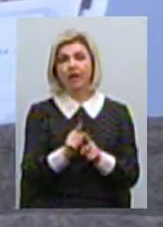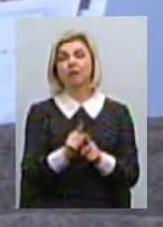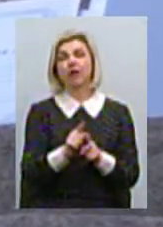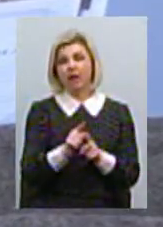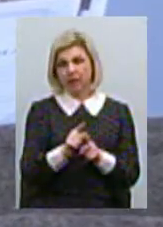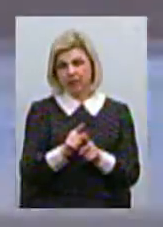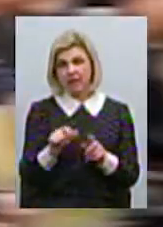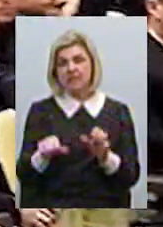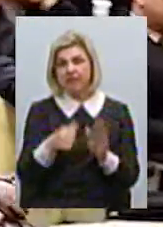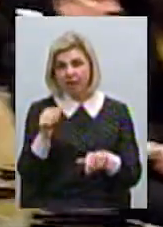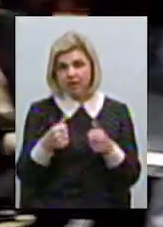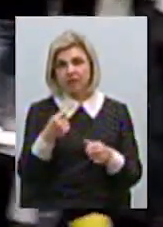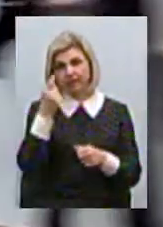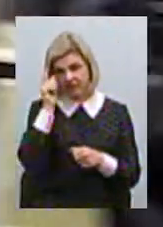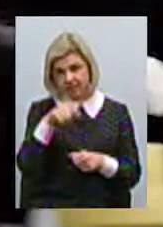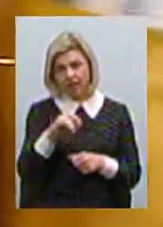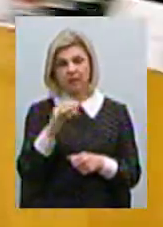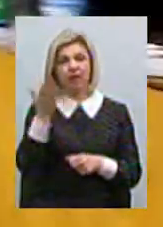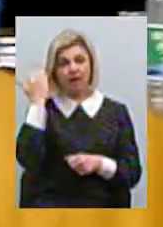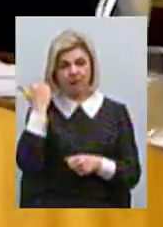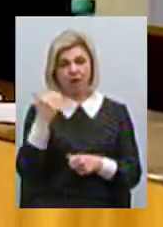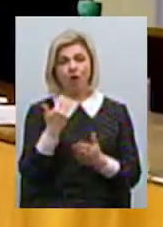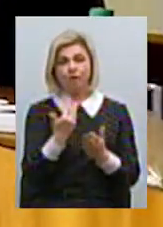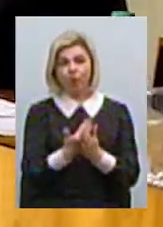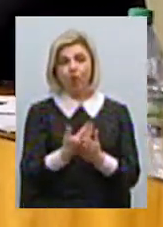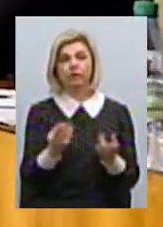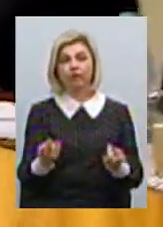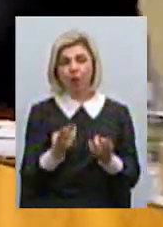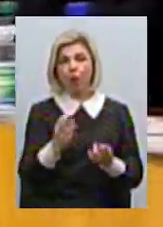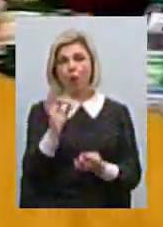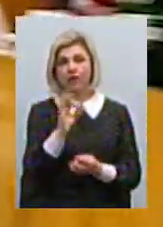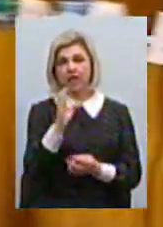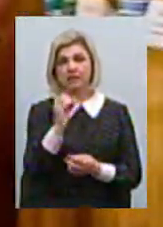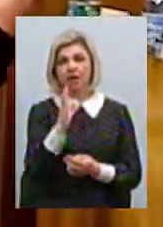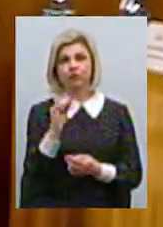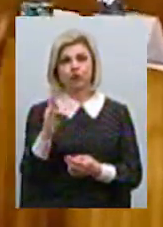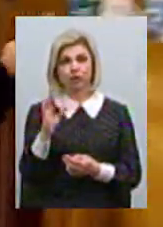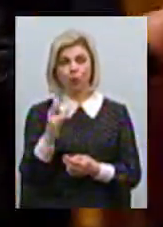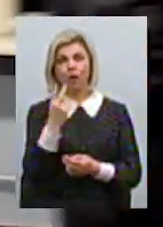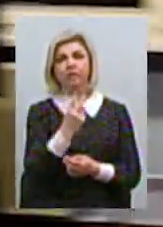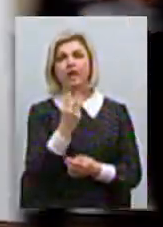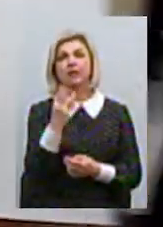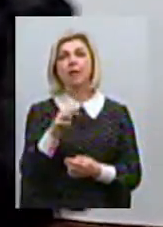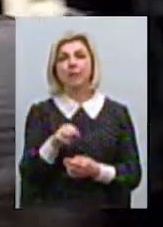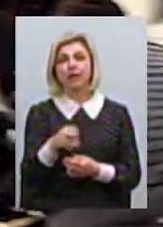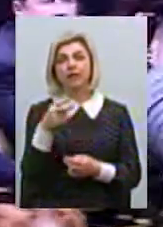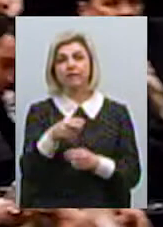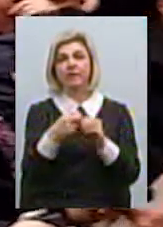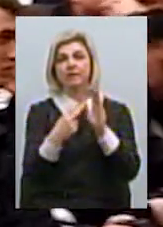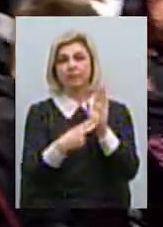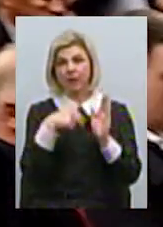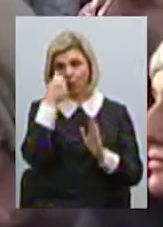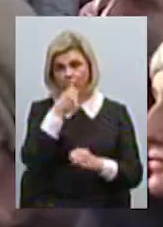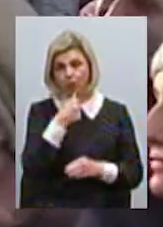знали і знають. Ось діючий голова облдержадміністрації Олексій Савченко 23 березня